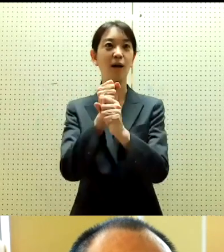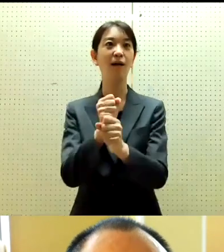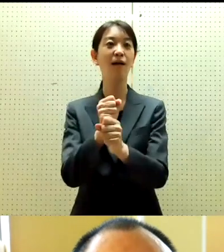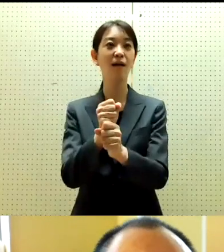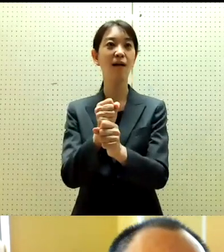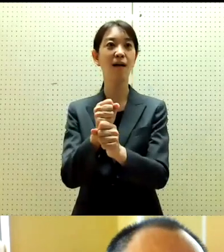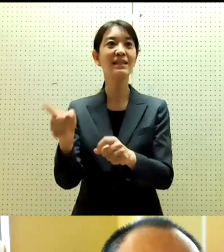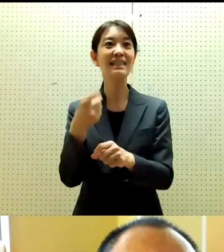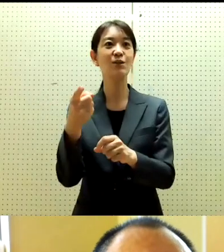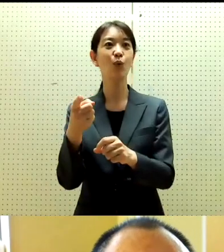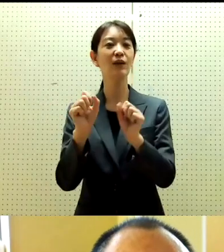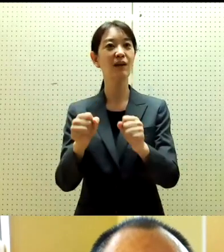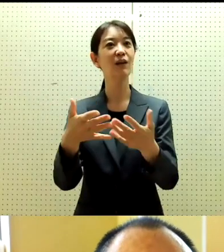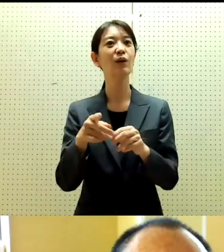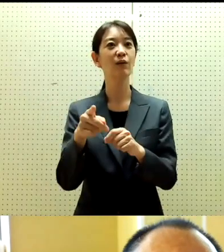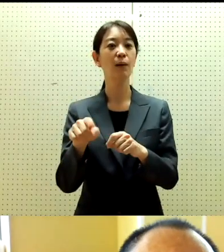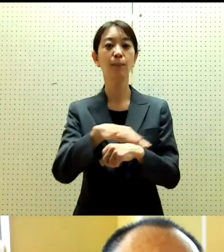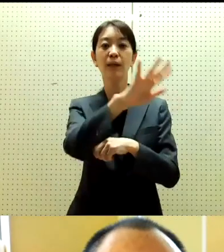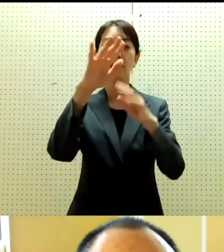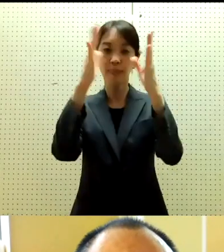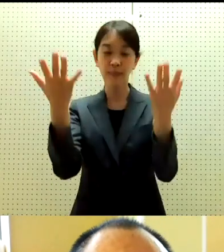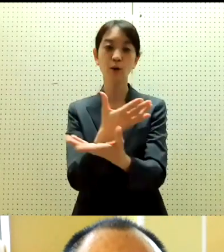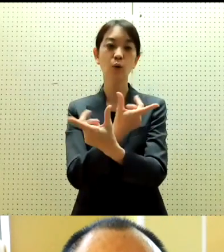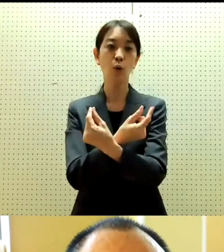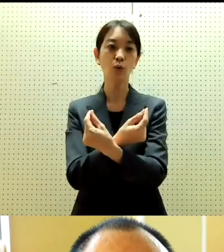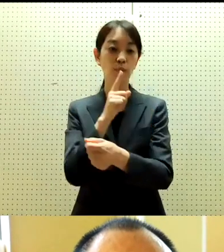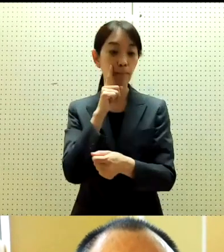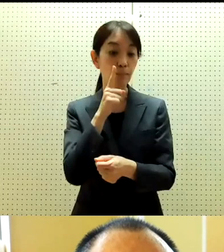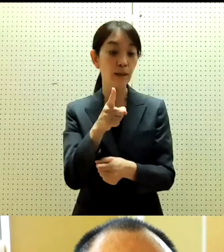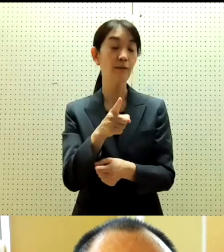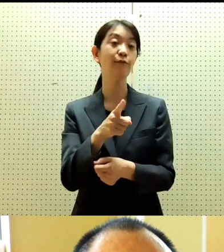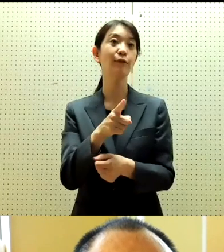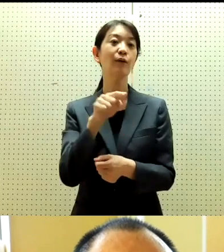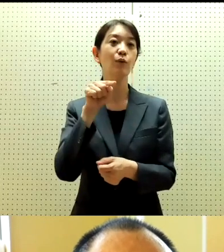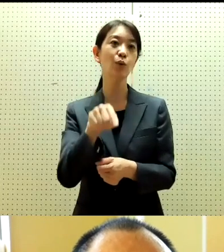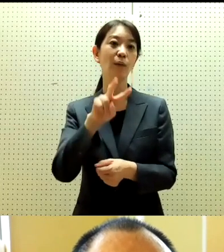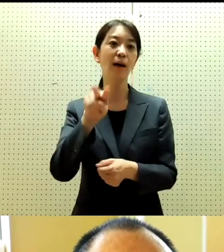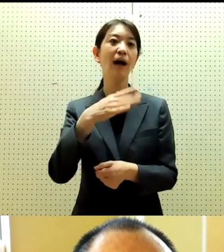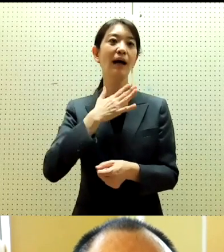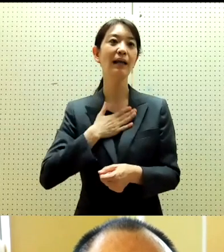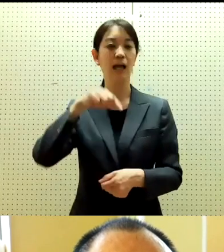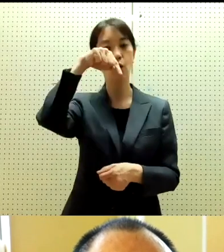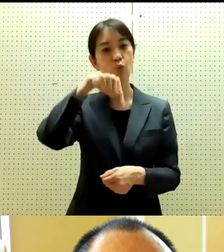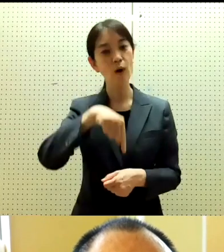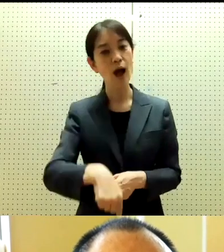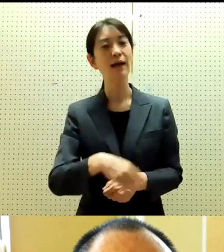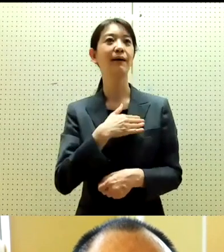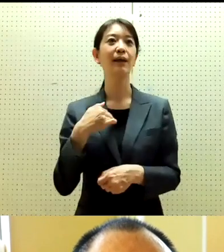であの皆さんに共有できるので理解を含められる良さがあるのかなと思いました